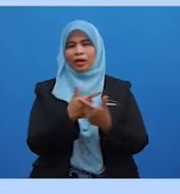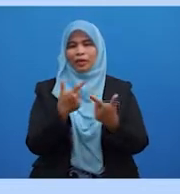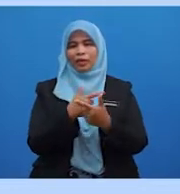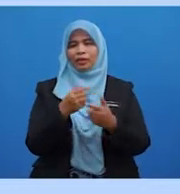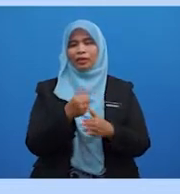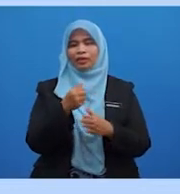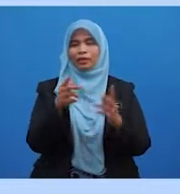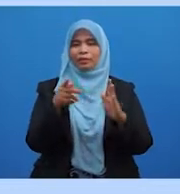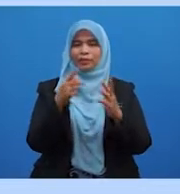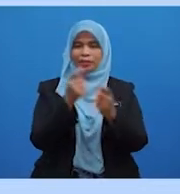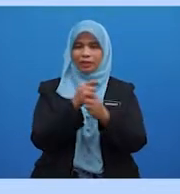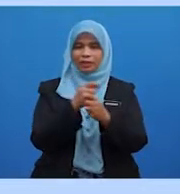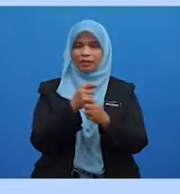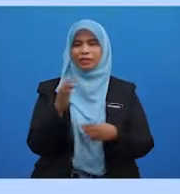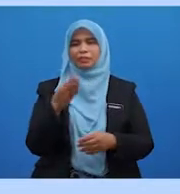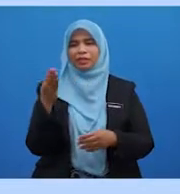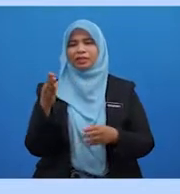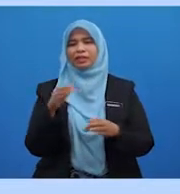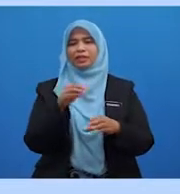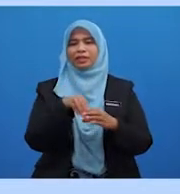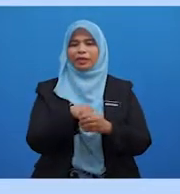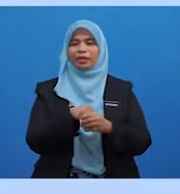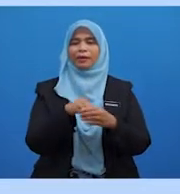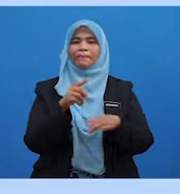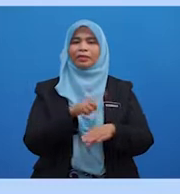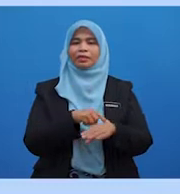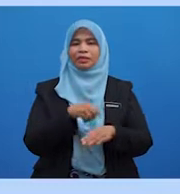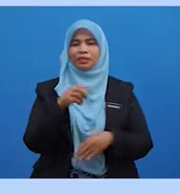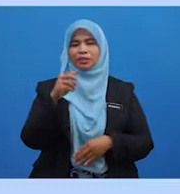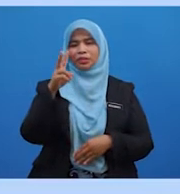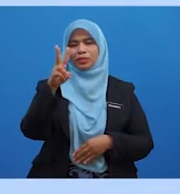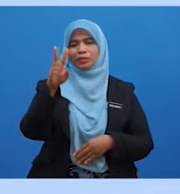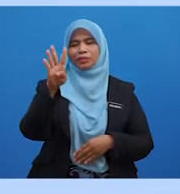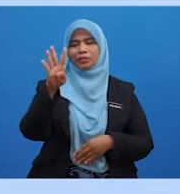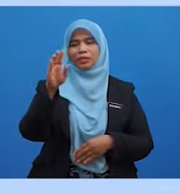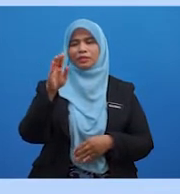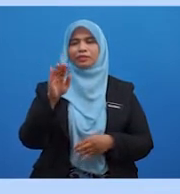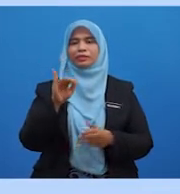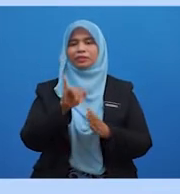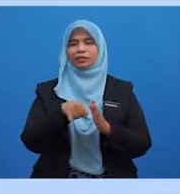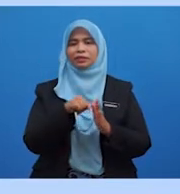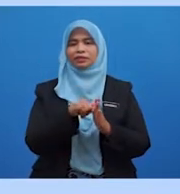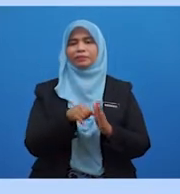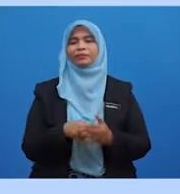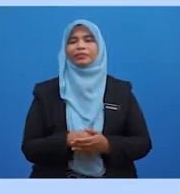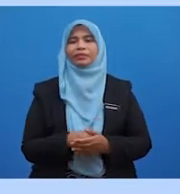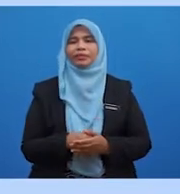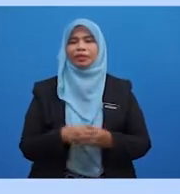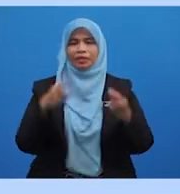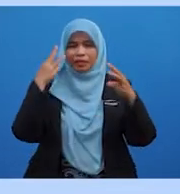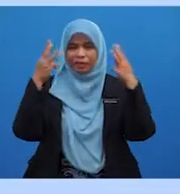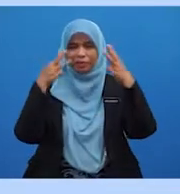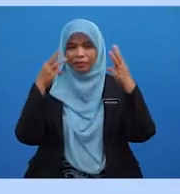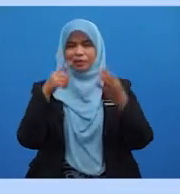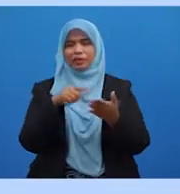pertandingan. Kebiasaannya dalam tempoh 24 jam sebelum pertandingan. Kebimbangan somatik akan terus